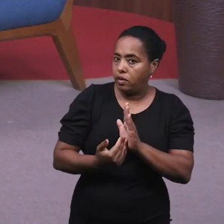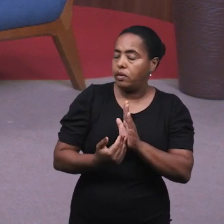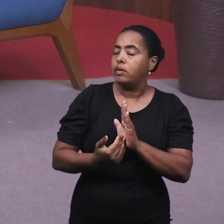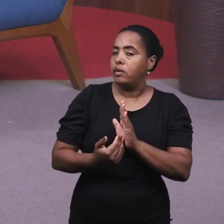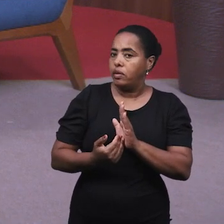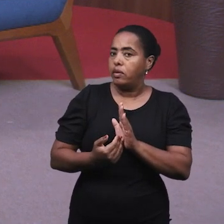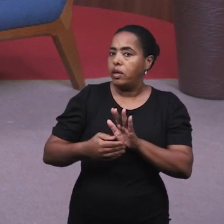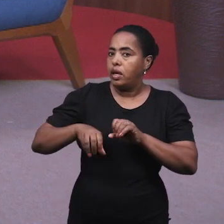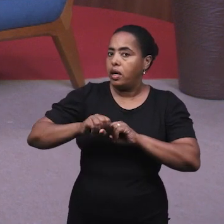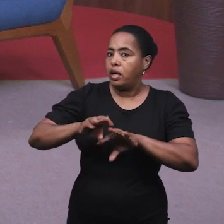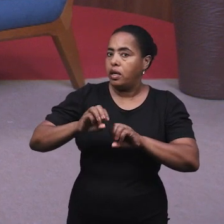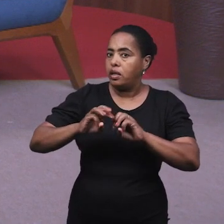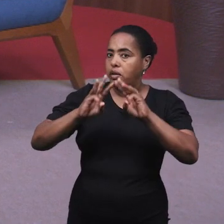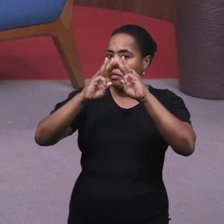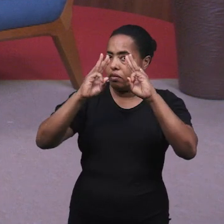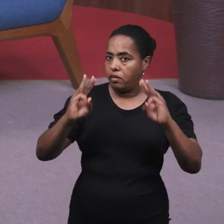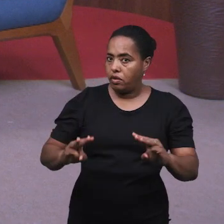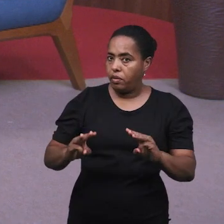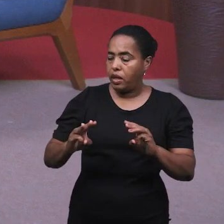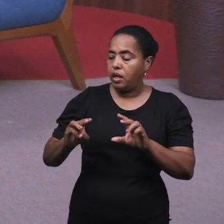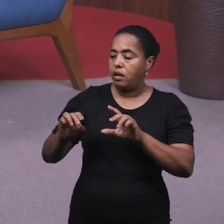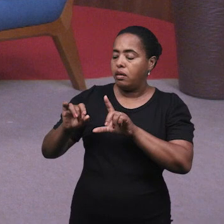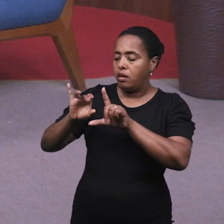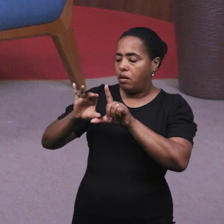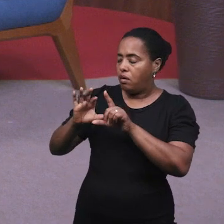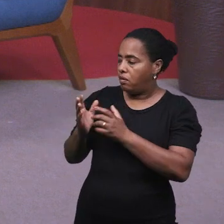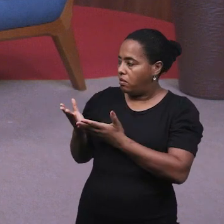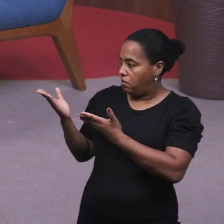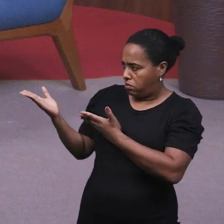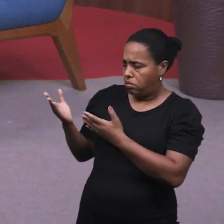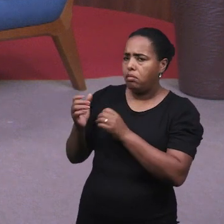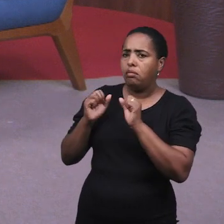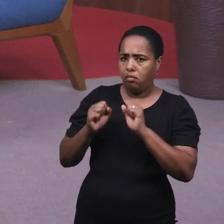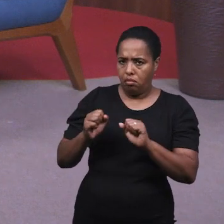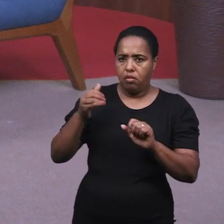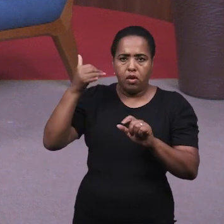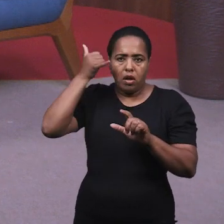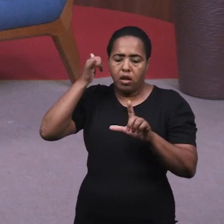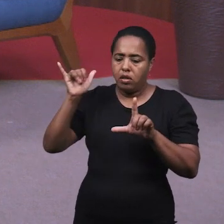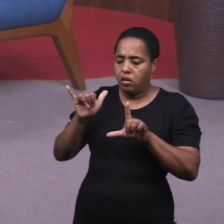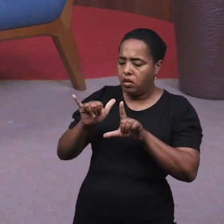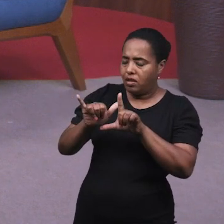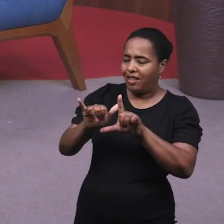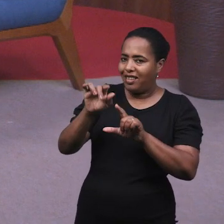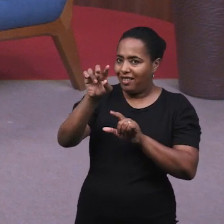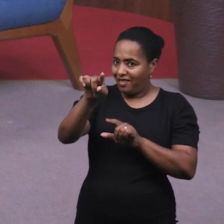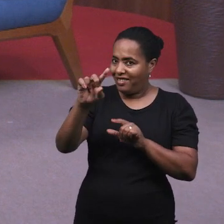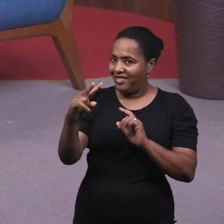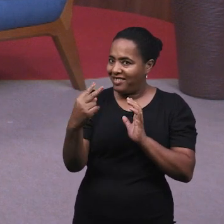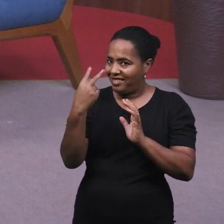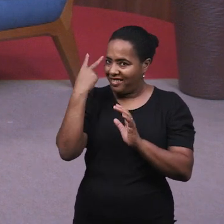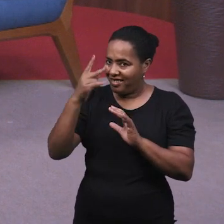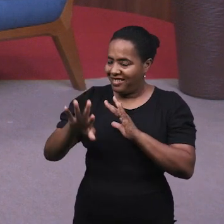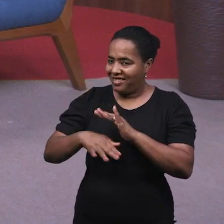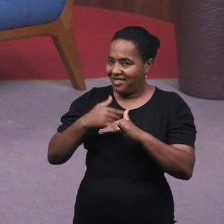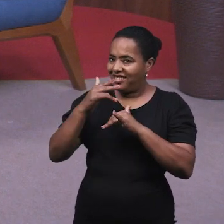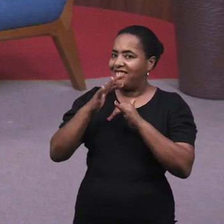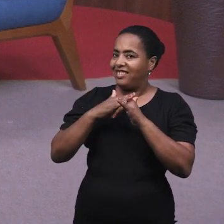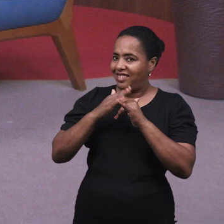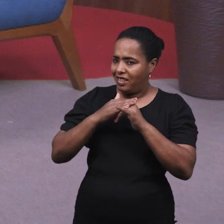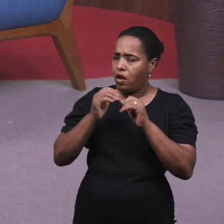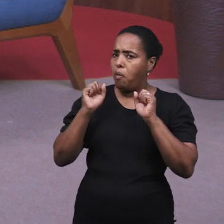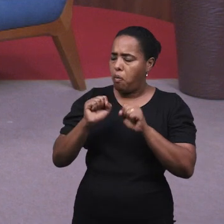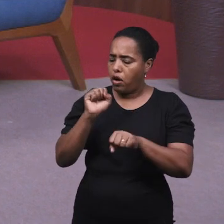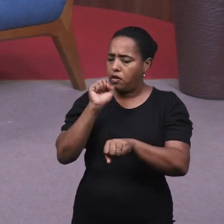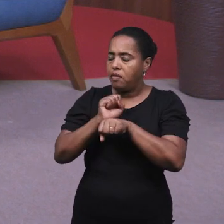suffit de pointer l'appareil photo de votre smartphone. Vous qui assistez à notre canal sur YouTube, vous pouvez poser la vidéo